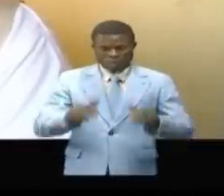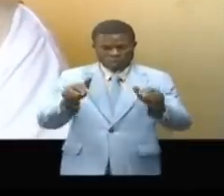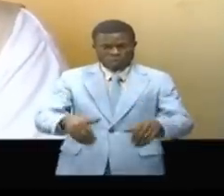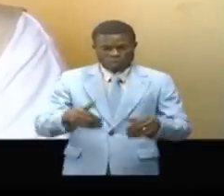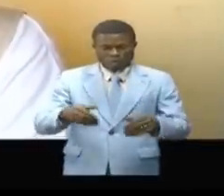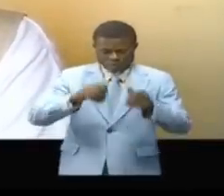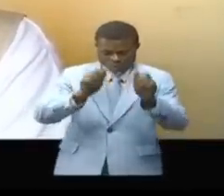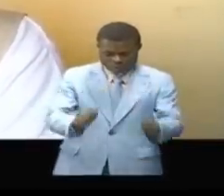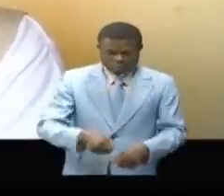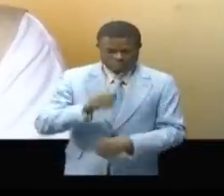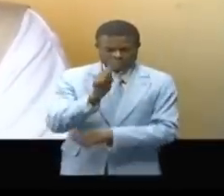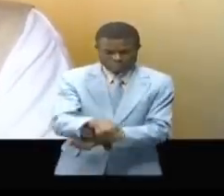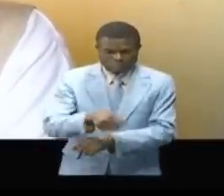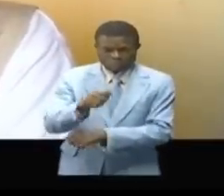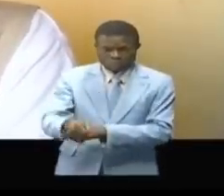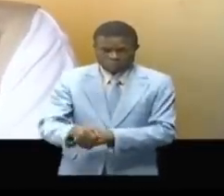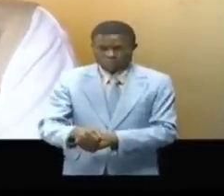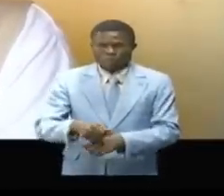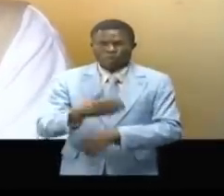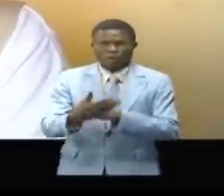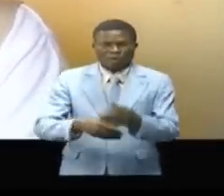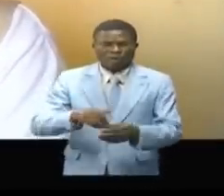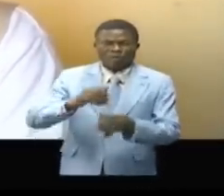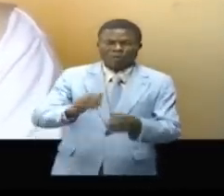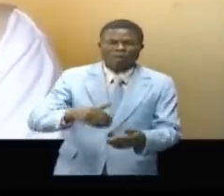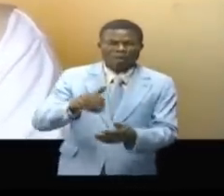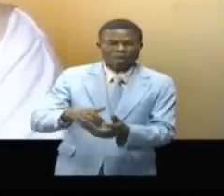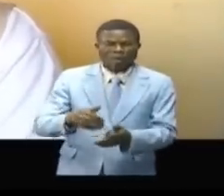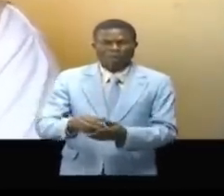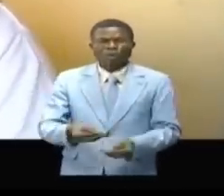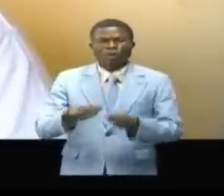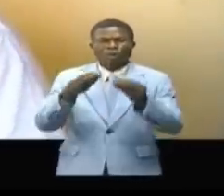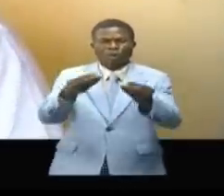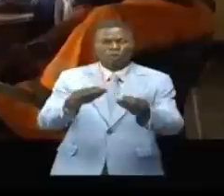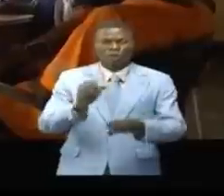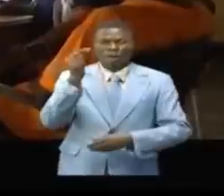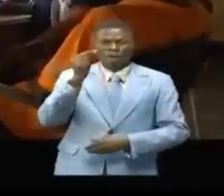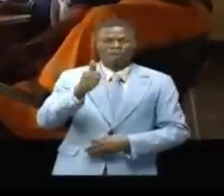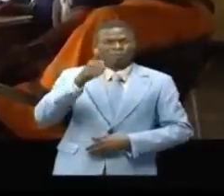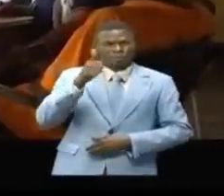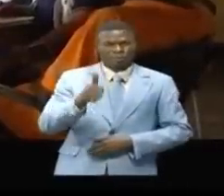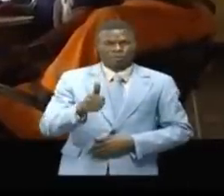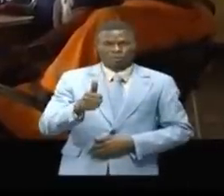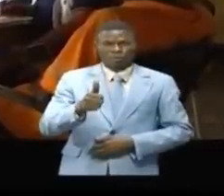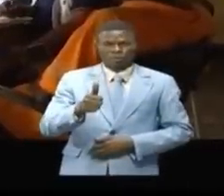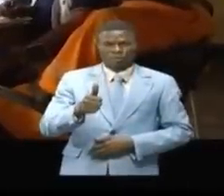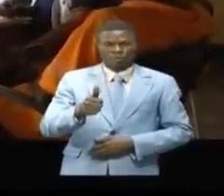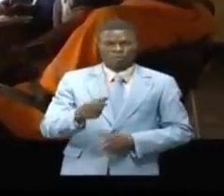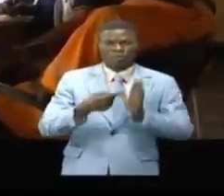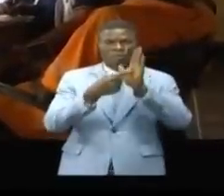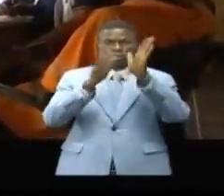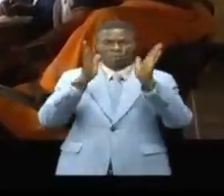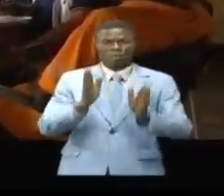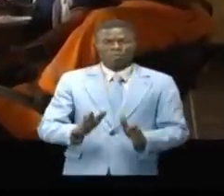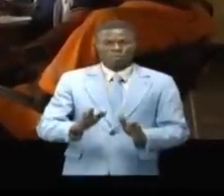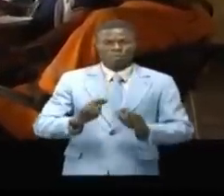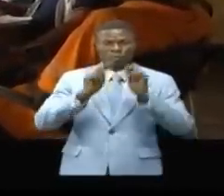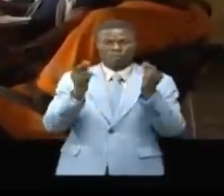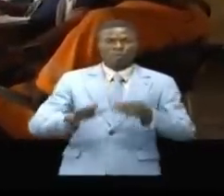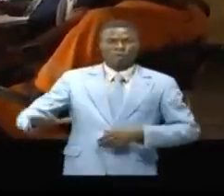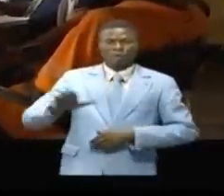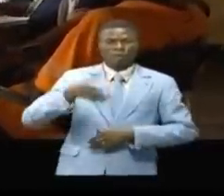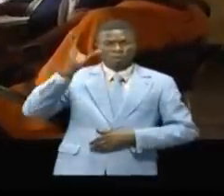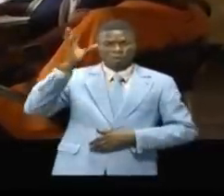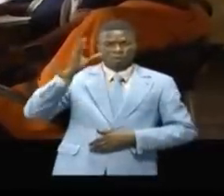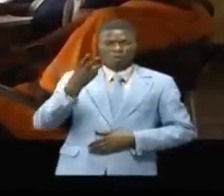labourer, à faire les herçages, à vous amener de bonnes semences. le représentant des unions paysannes